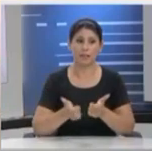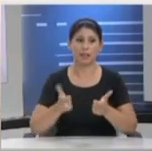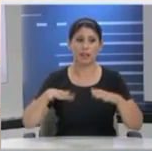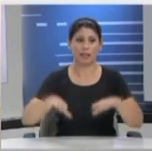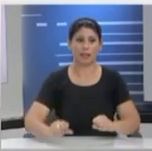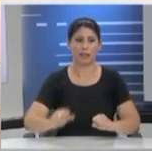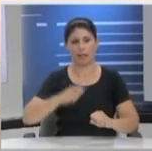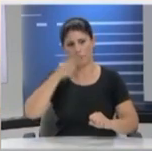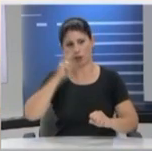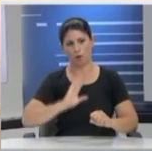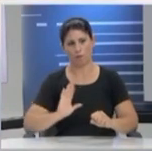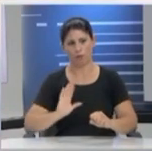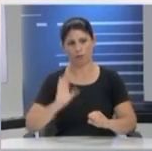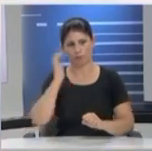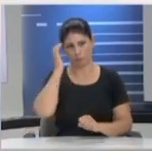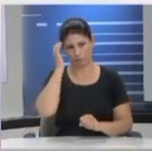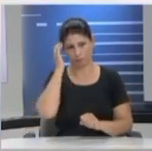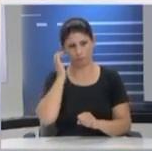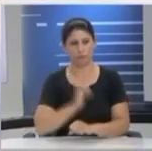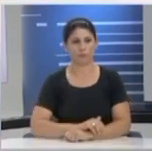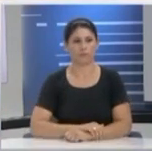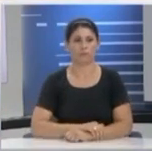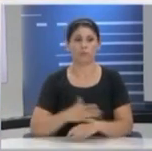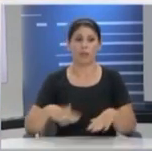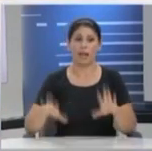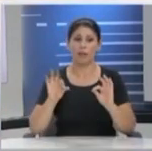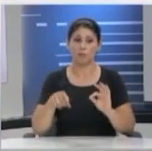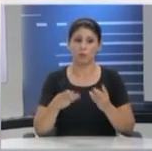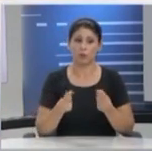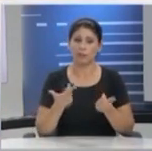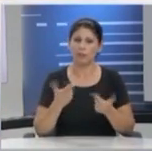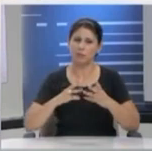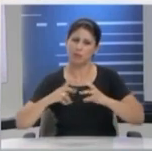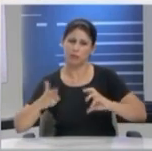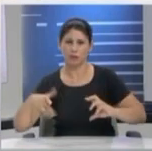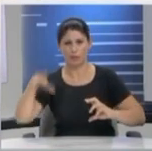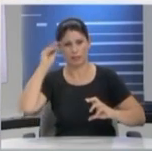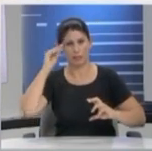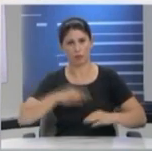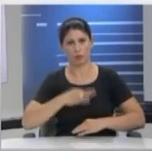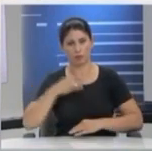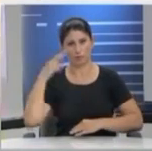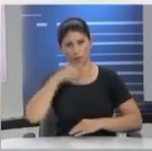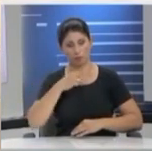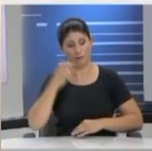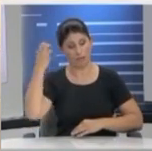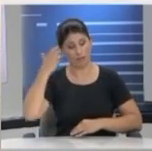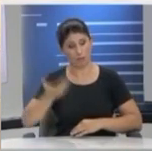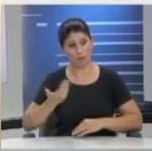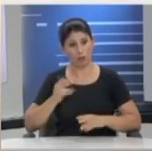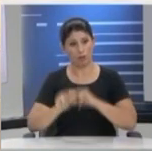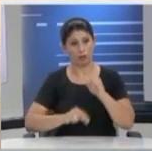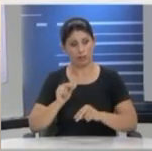εθνικά κυριαρχικά μας δικαιώματα. Ξεκινώ έτσι γιατί είχε μια στρεβλή αντίληψη ο κ. Πρωθυπουργός, φαντάζομαι